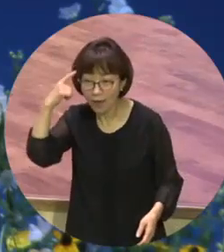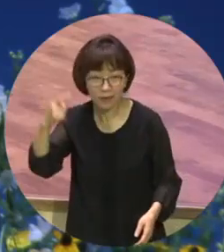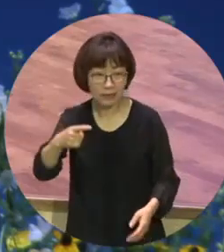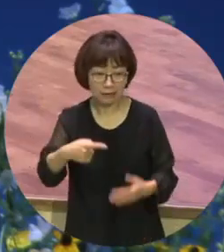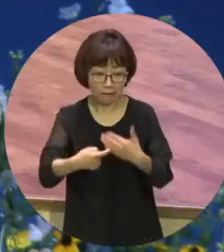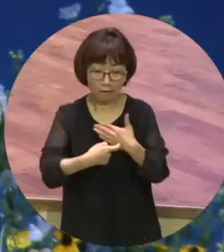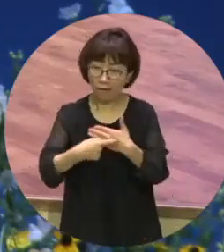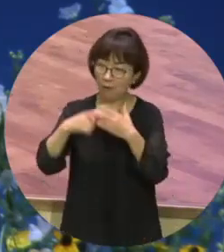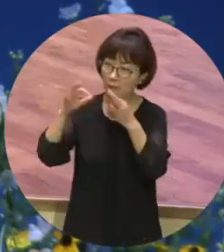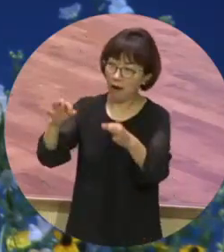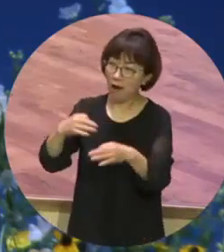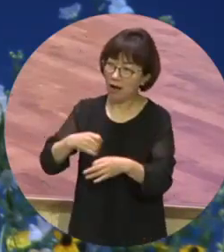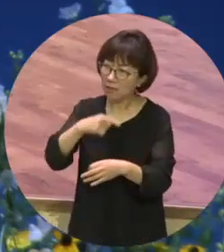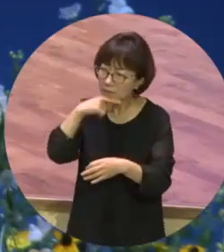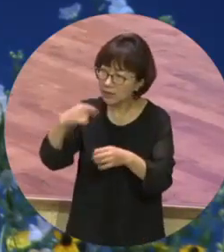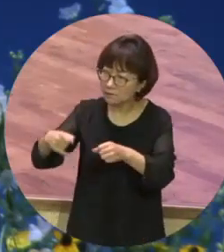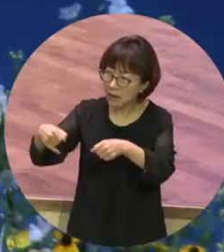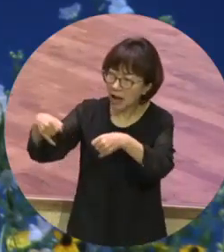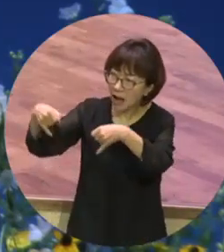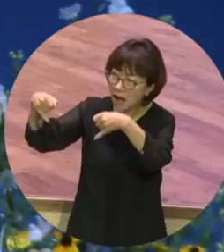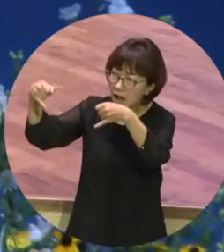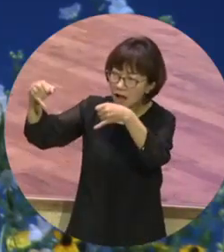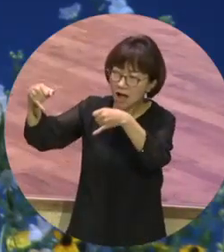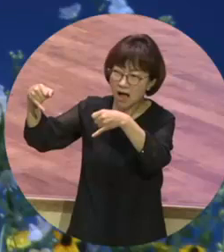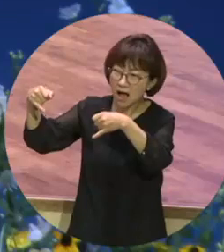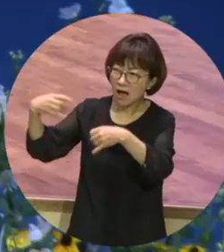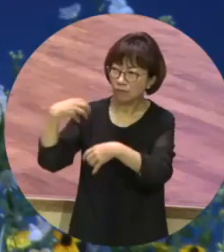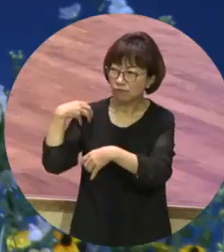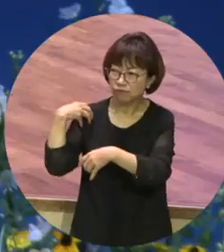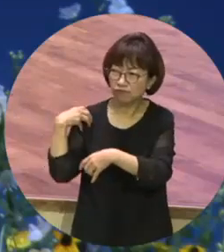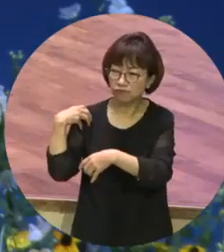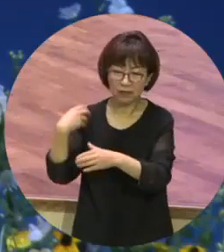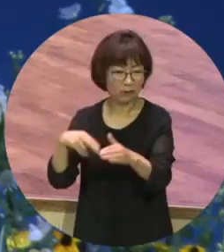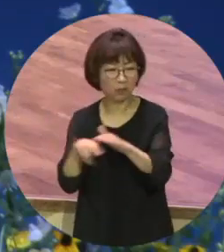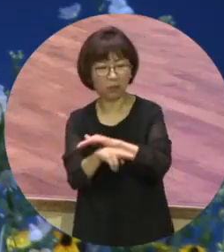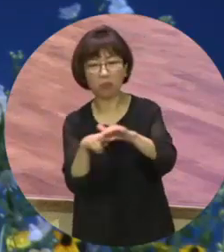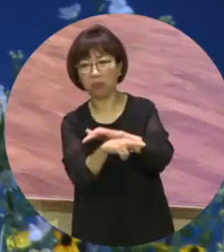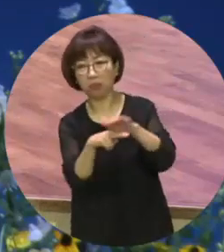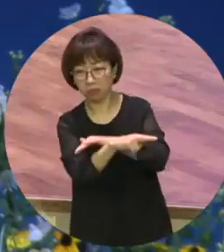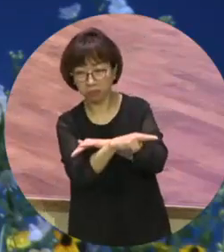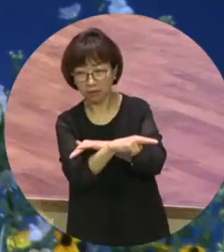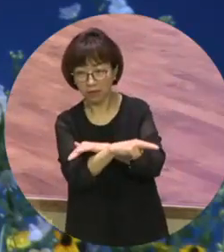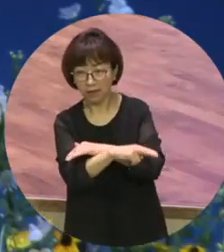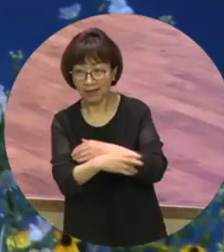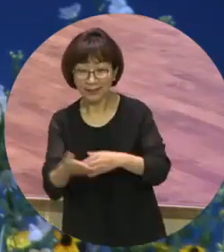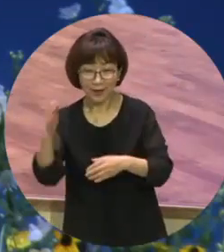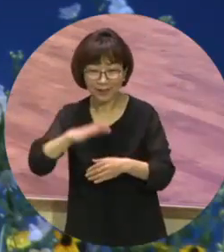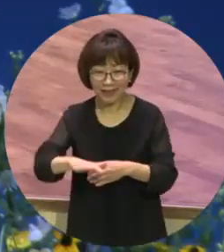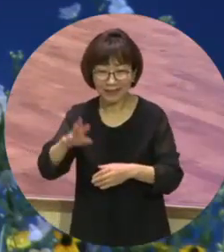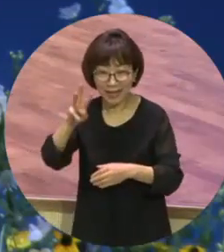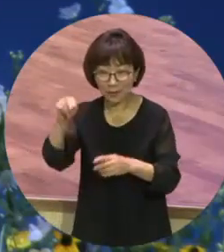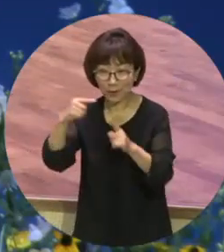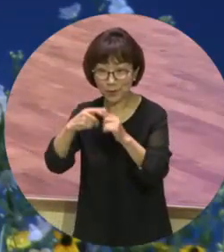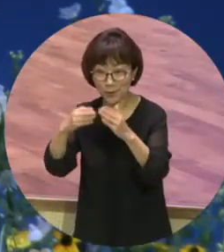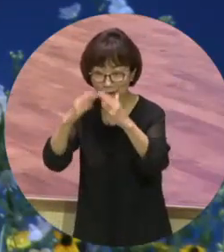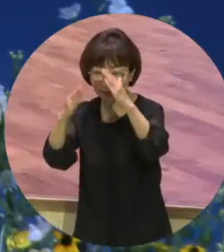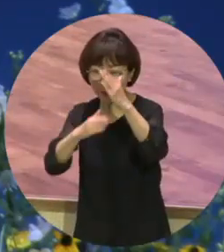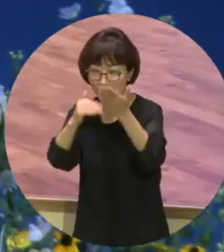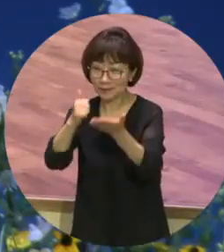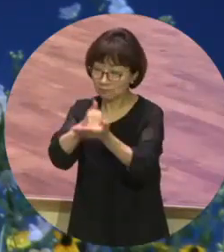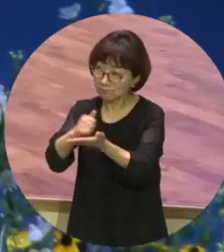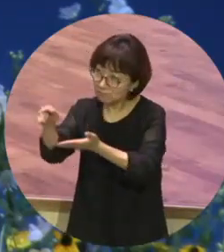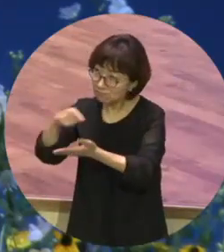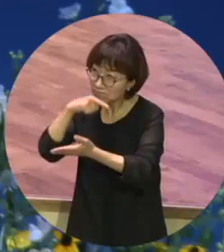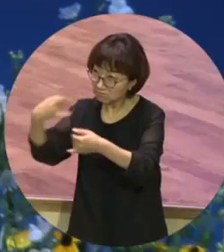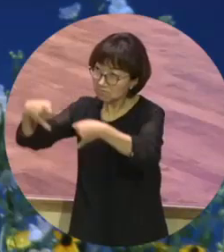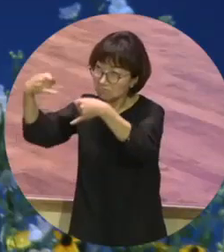세상적인 똑똑한 사람 모여가지고, 유명한 사람 모여가지고, 세상적으로 성공한 사람 모여서 이거 못합니다. 천만 다행이지, 우리에게는.